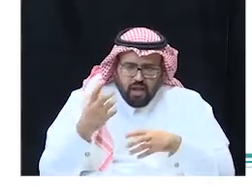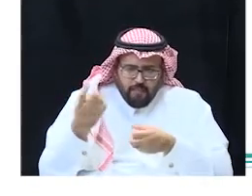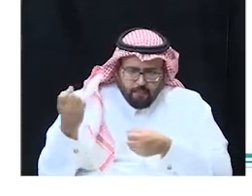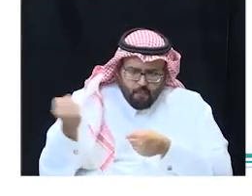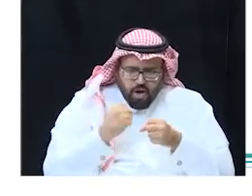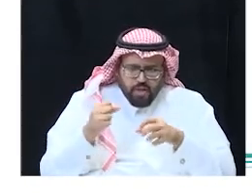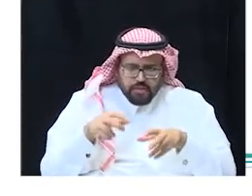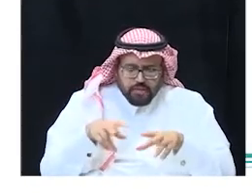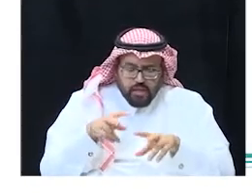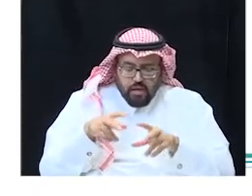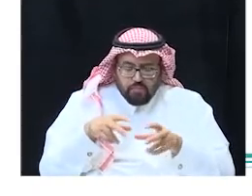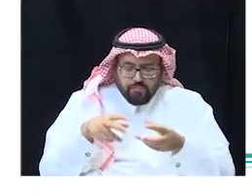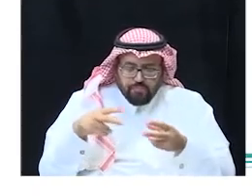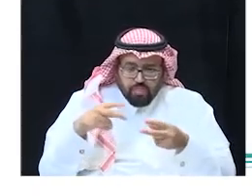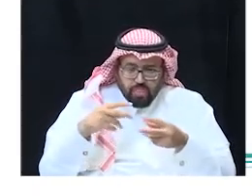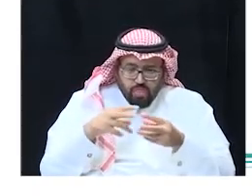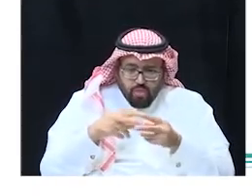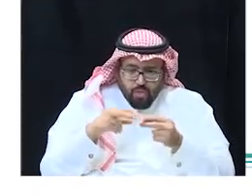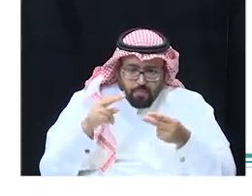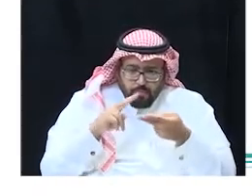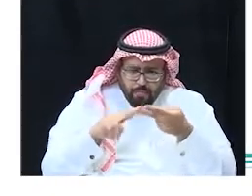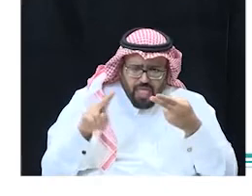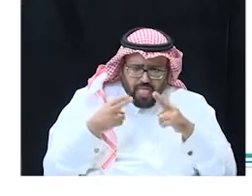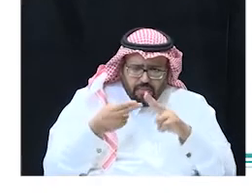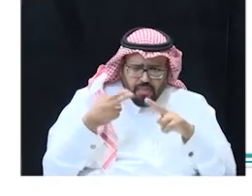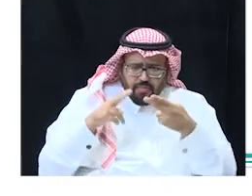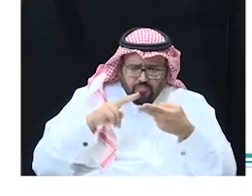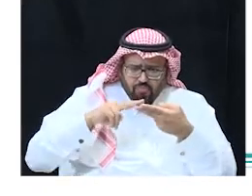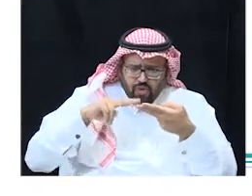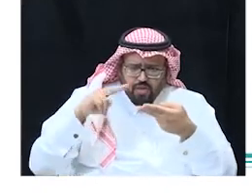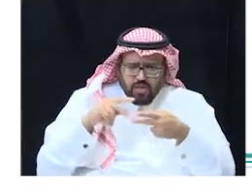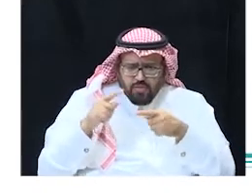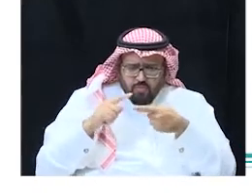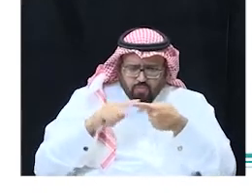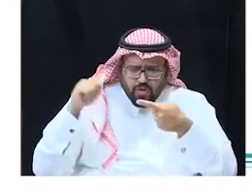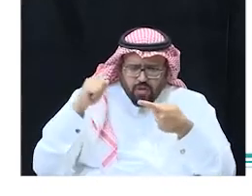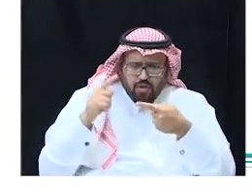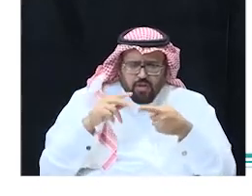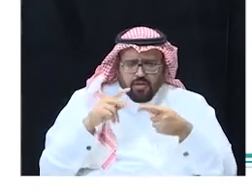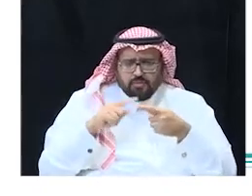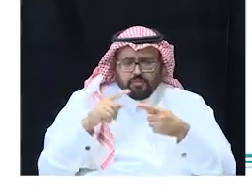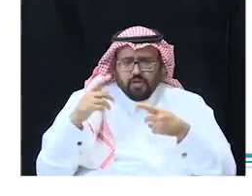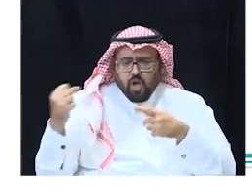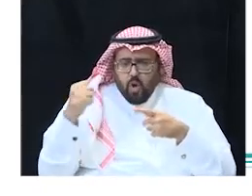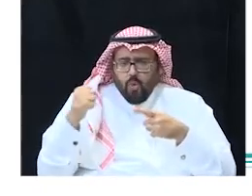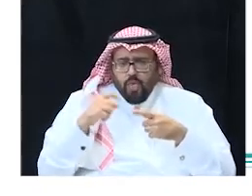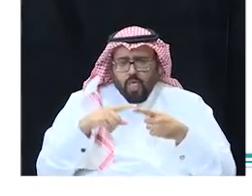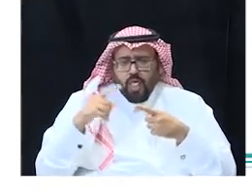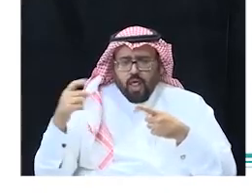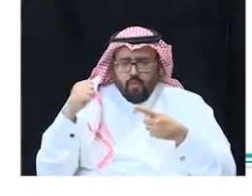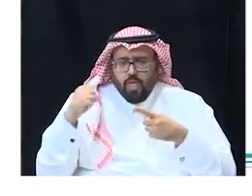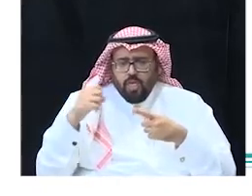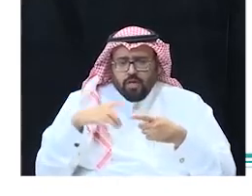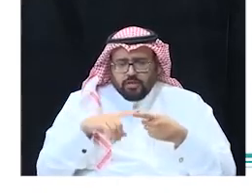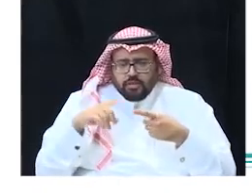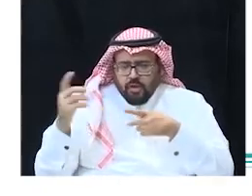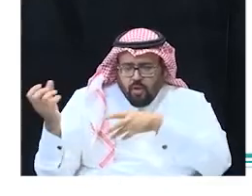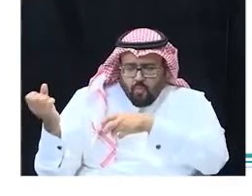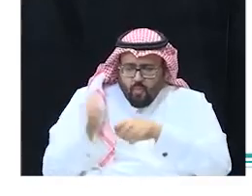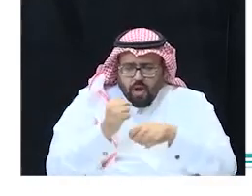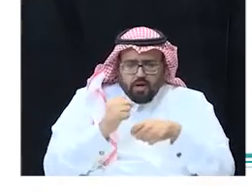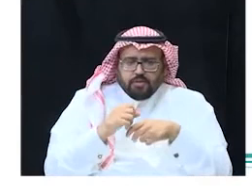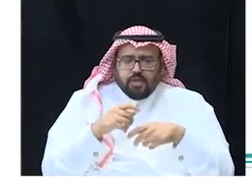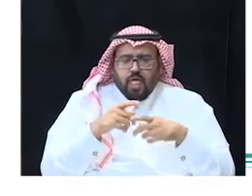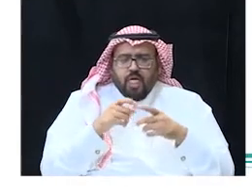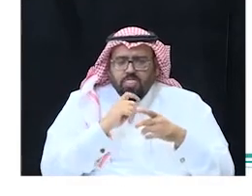يستطيع المغناطيس القوي أن يجذب الأجسام البعيدة عنه، لأن المغناطيسات عندنا نوعين، عندنا مغناطيسات